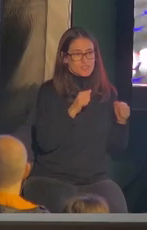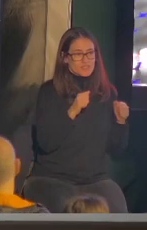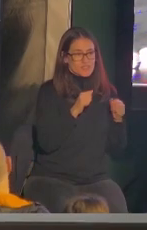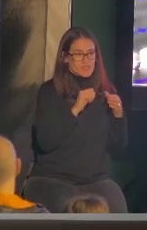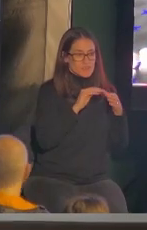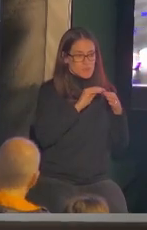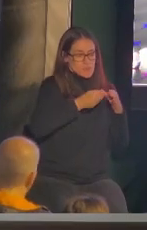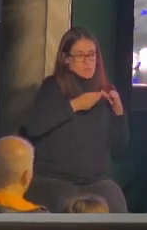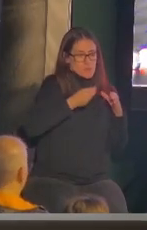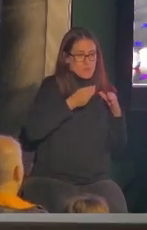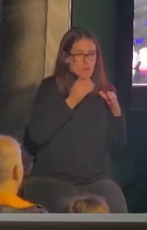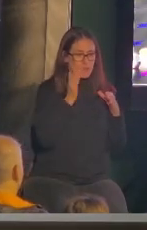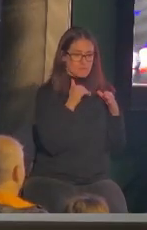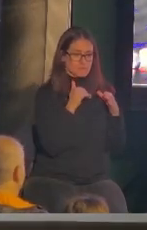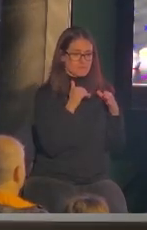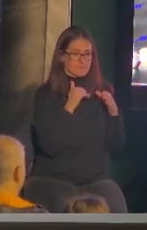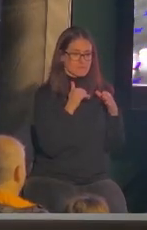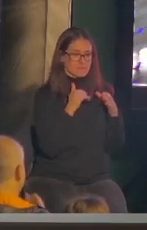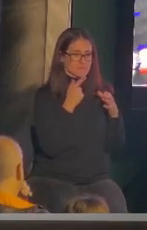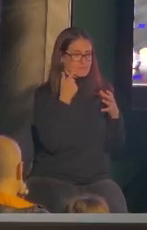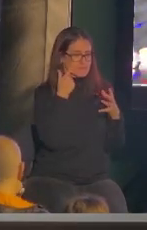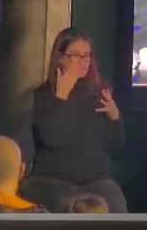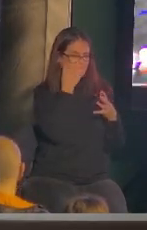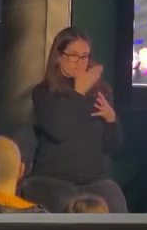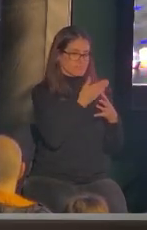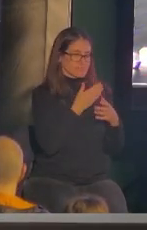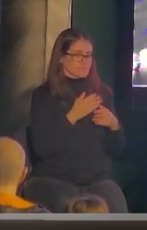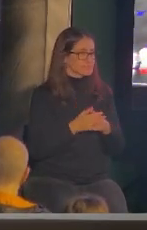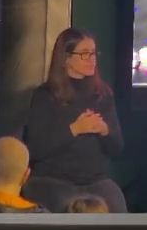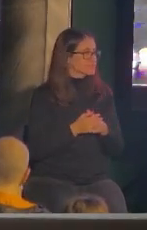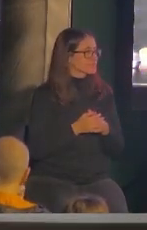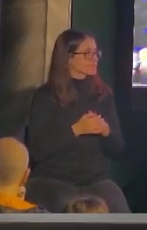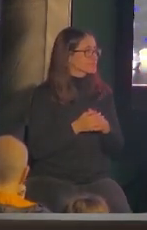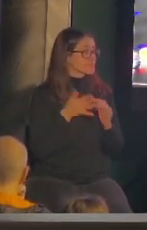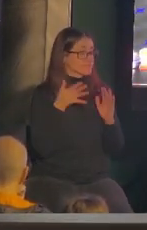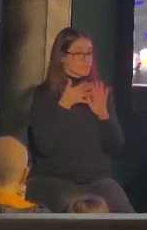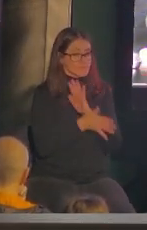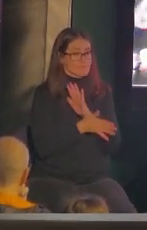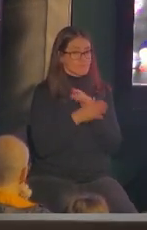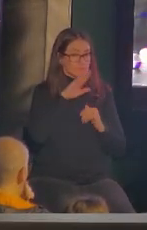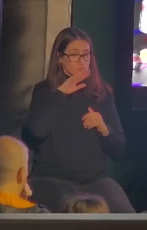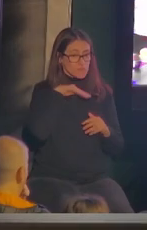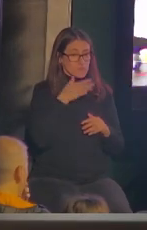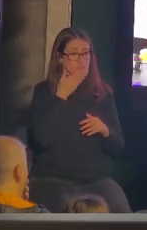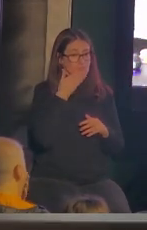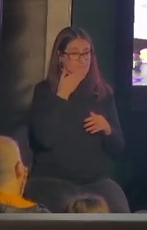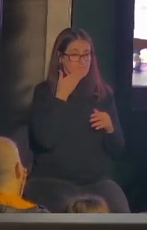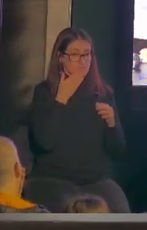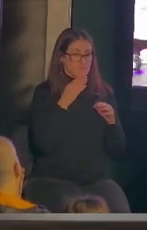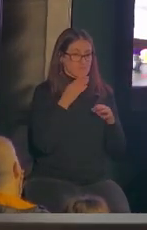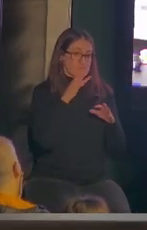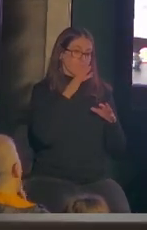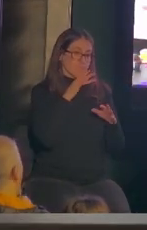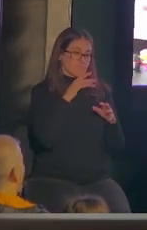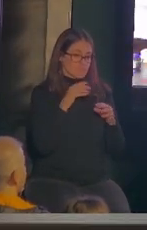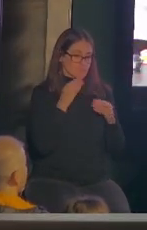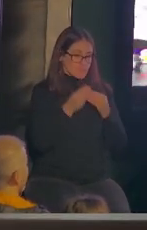marcades a la mousse. Per això va molt bé fer-ho amb una part de merengue quan